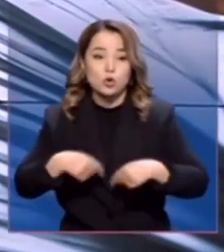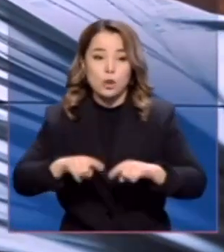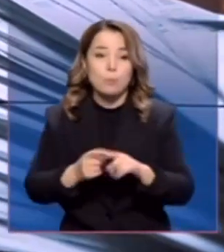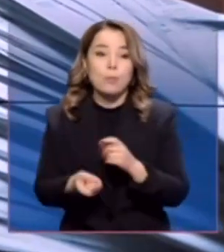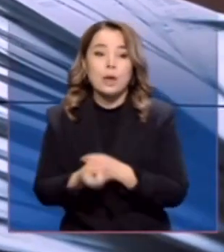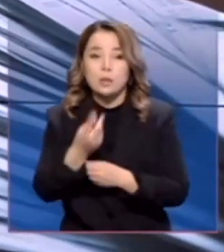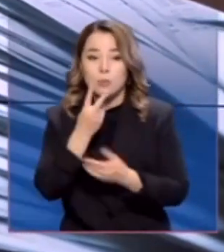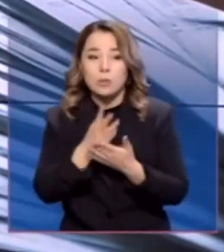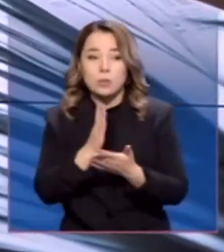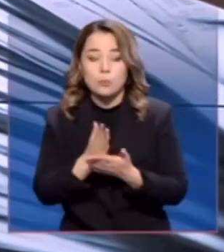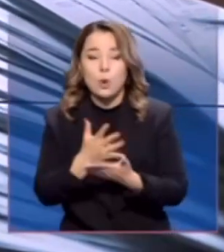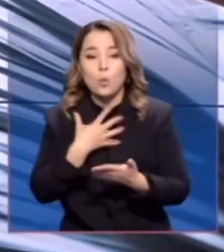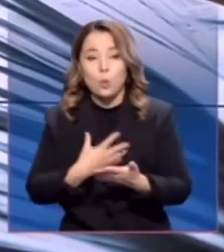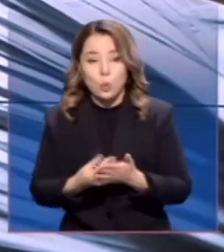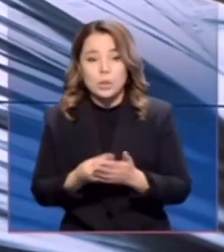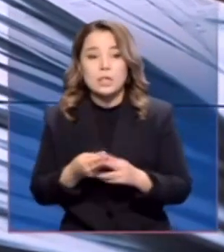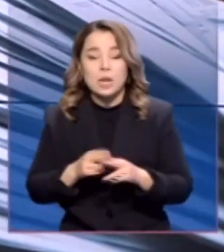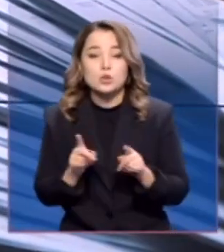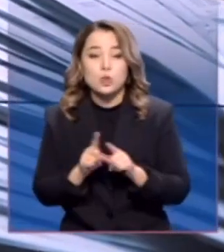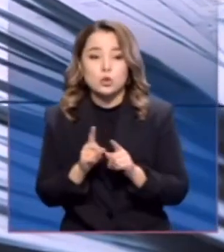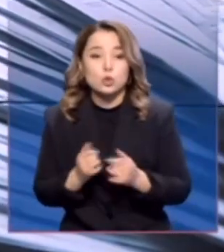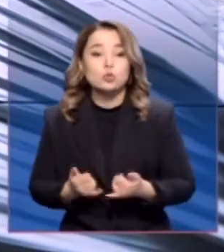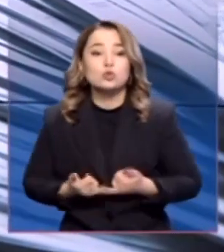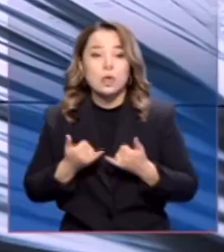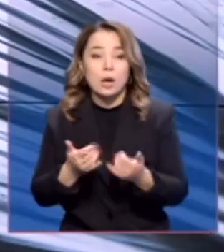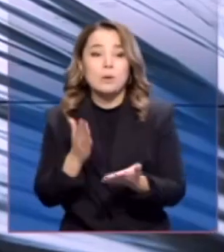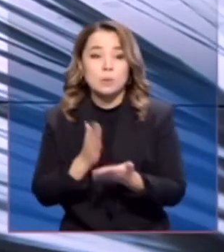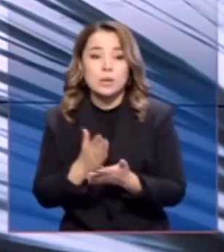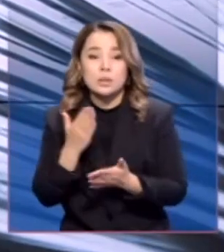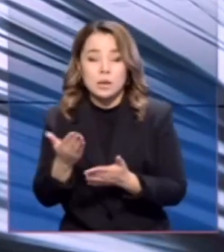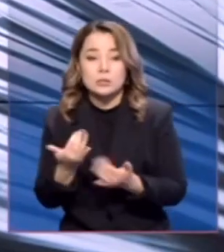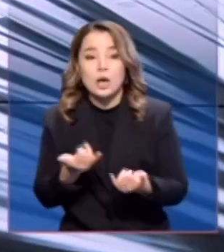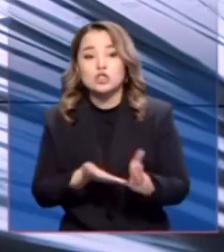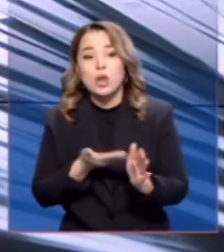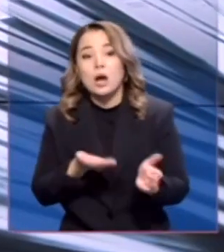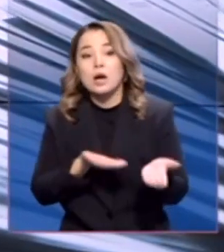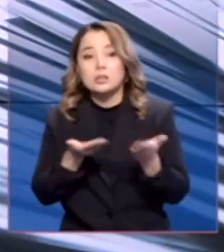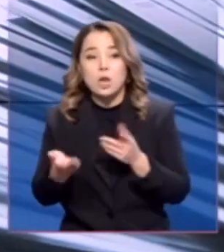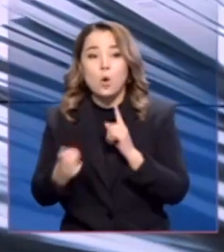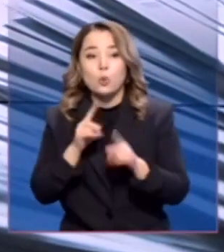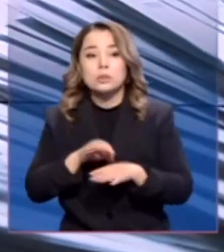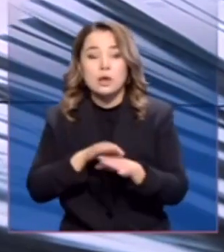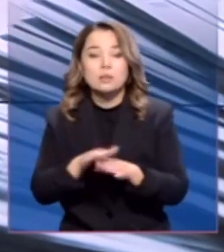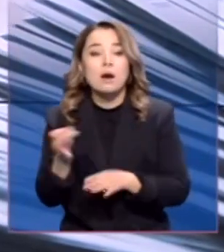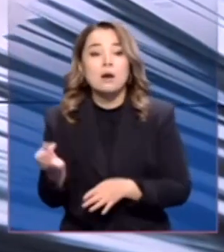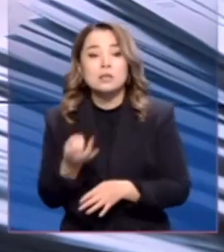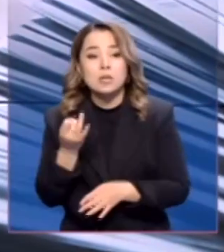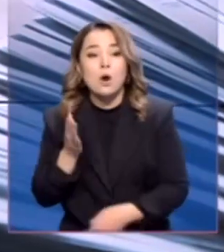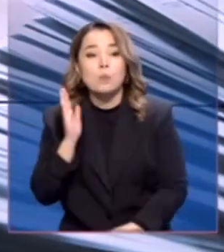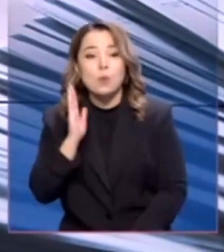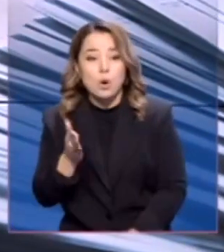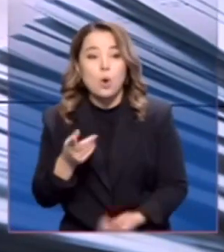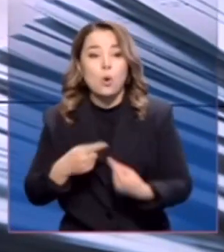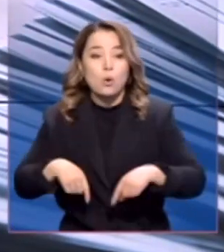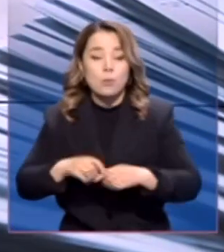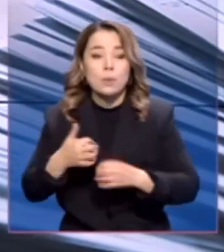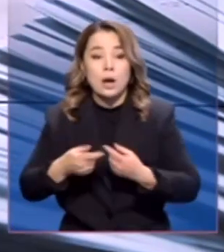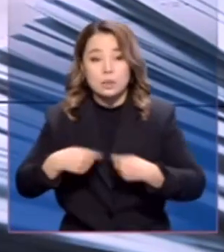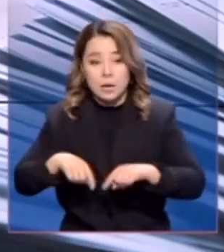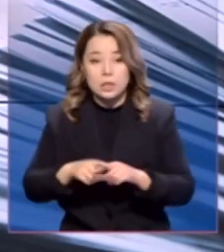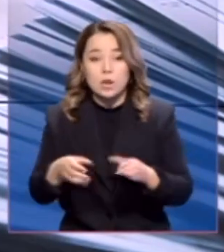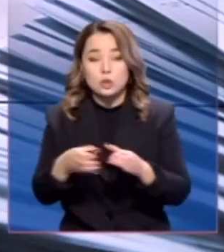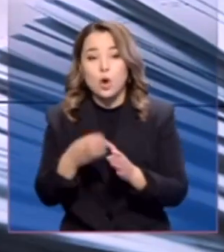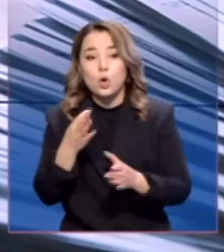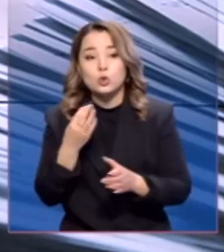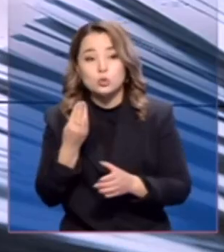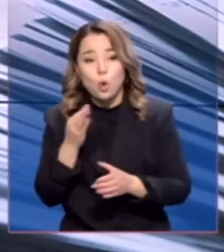пайда болды. Өзін өзі ұсынғандар тағы бар. Сондықтан бұл шақырылымның отырыстары қызық болатын сыңайлы. Қоғам арасында шоу